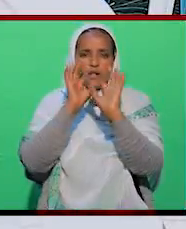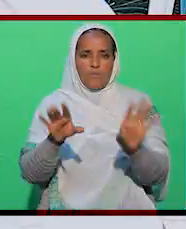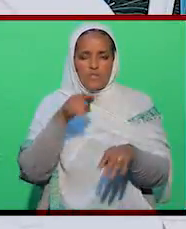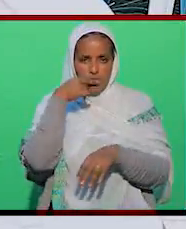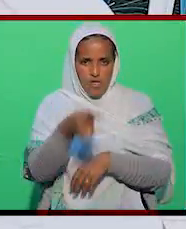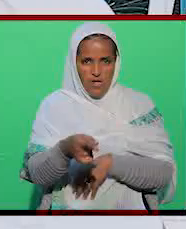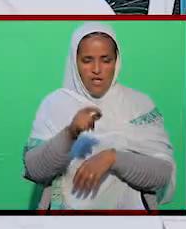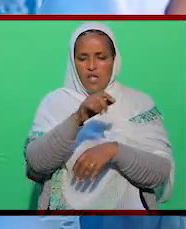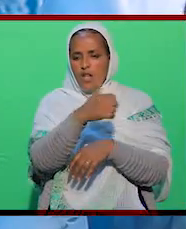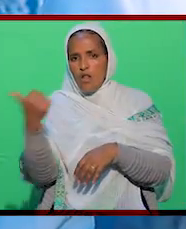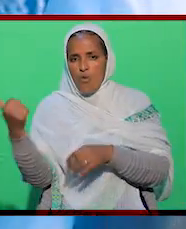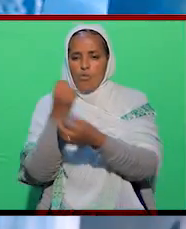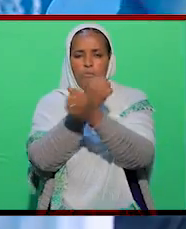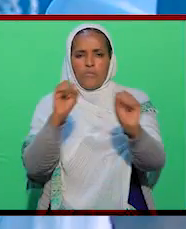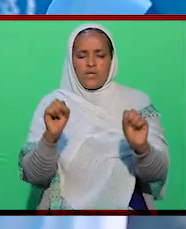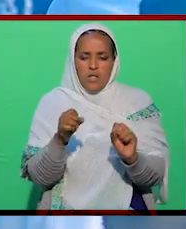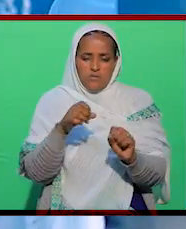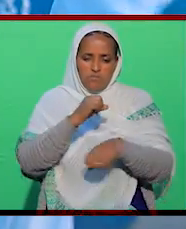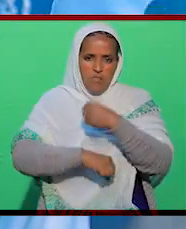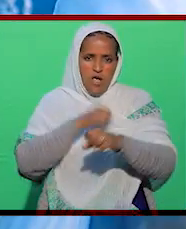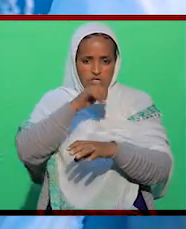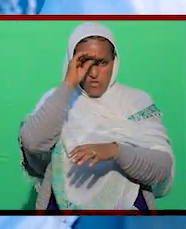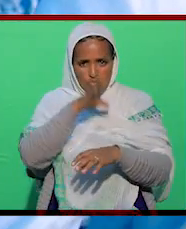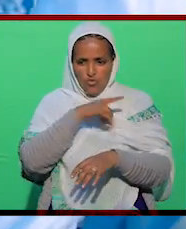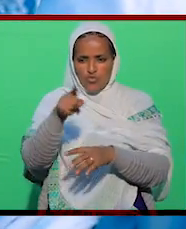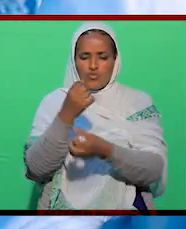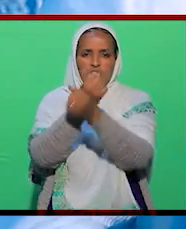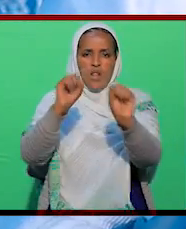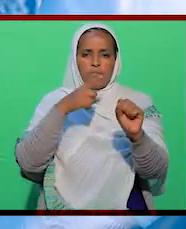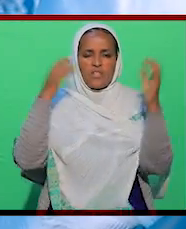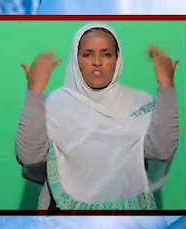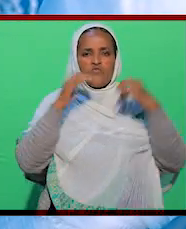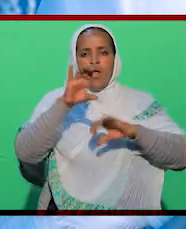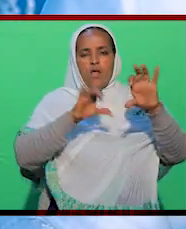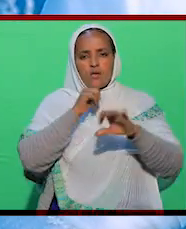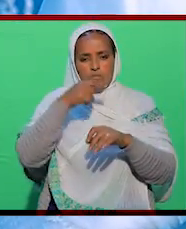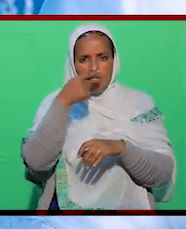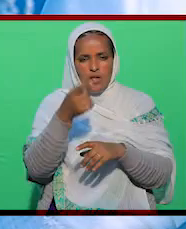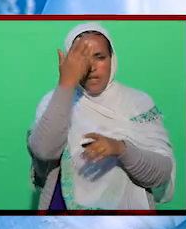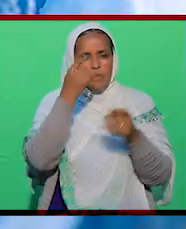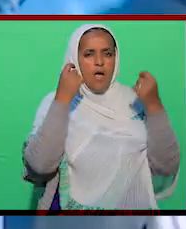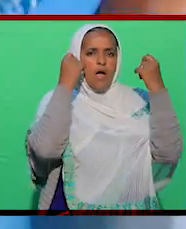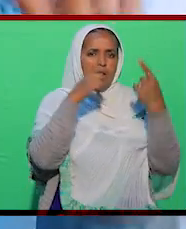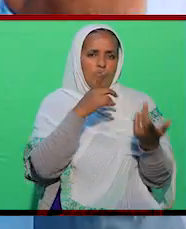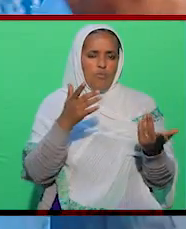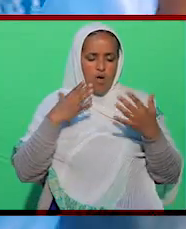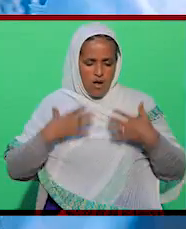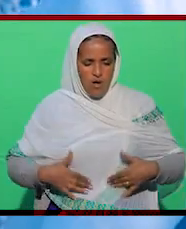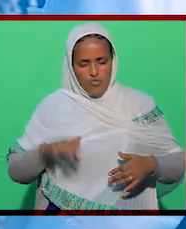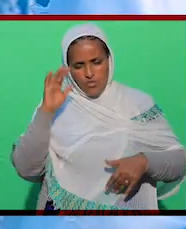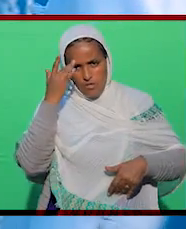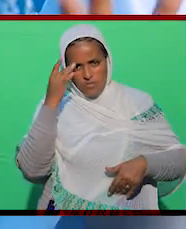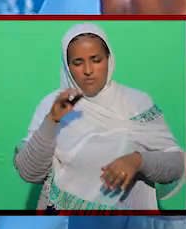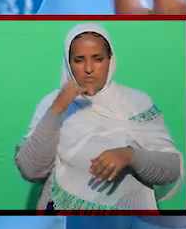ሰው መጥፋት የለበትም ይላል። ስለሌላው መዳን ግድል የለው ሰው እኔ እሱ ይድናል ብዬ ተስፋ አላደርግም ይላል። ለምን አልገባውም?